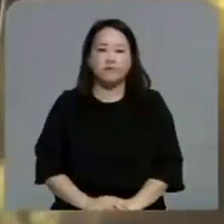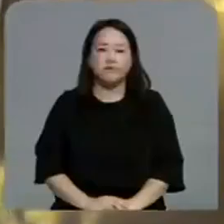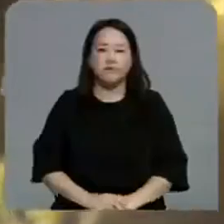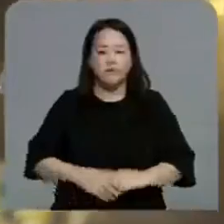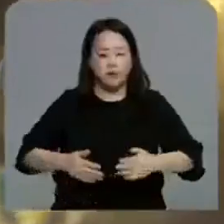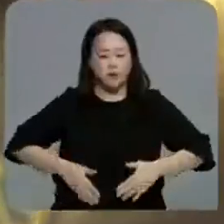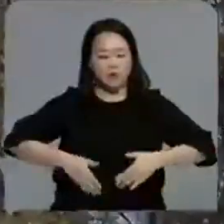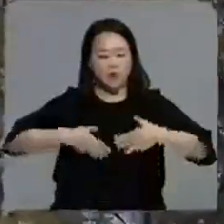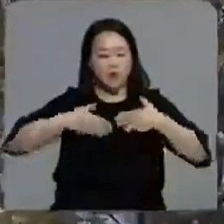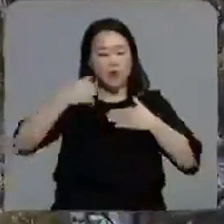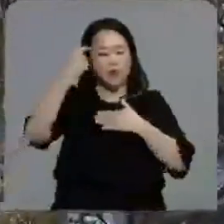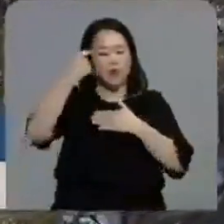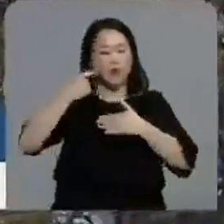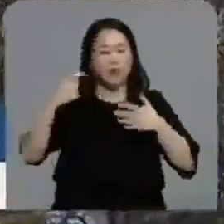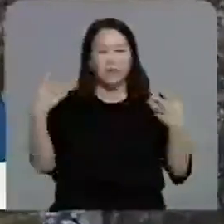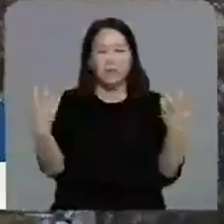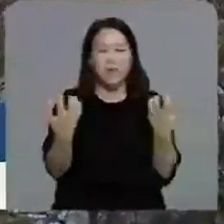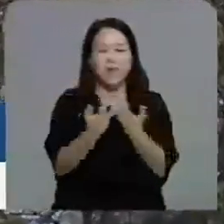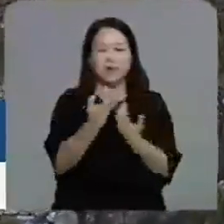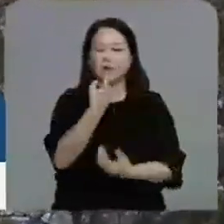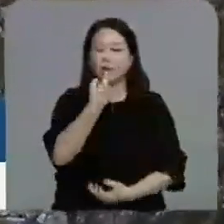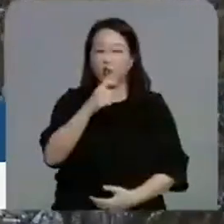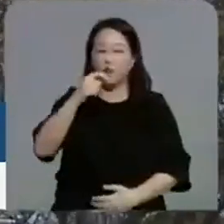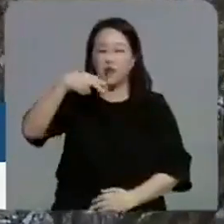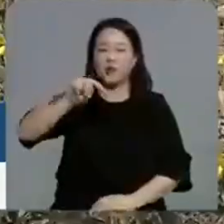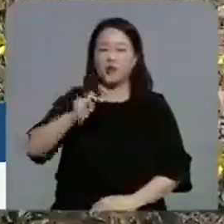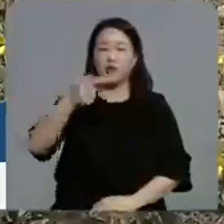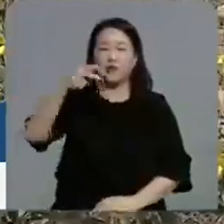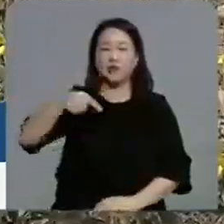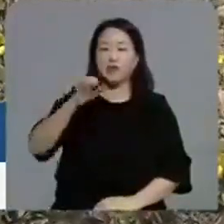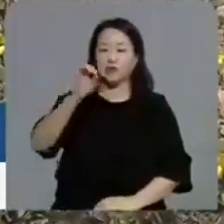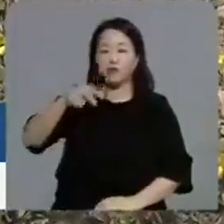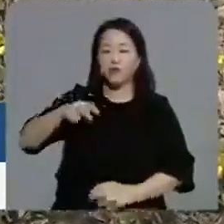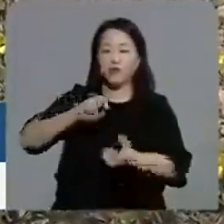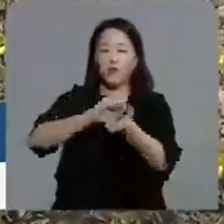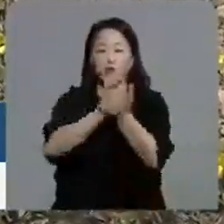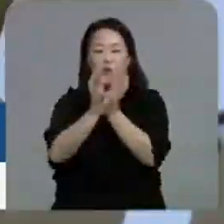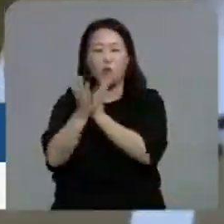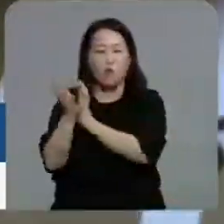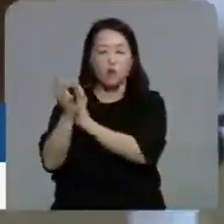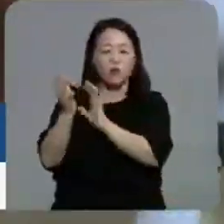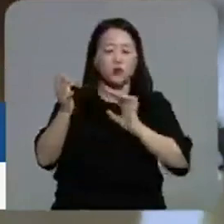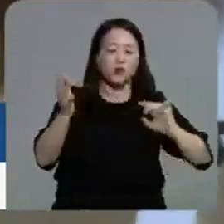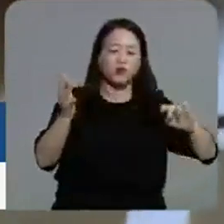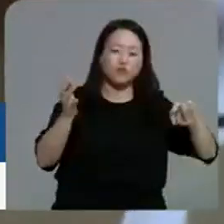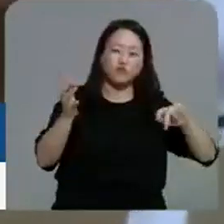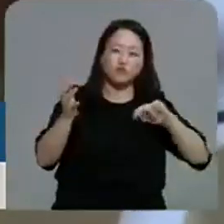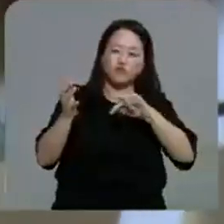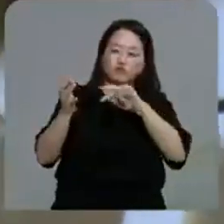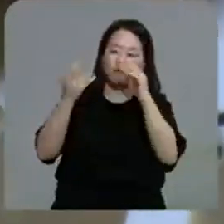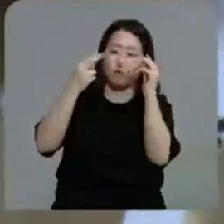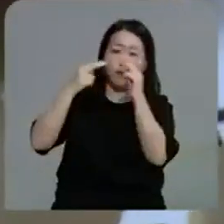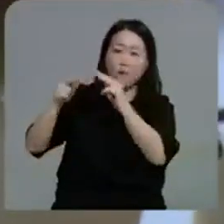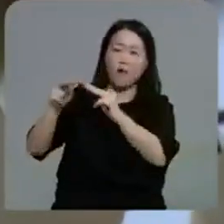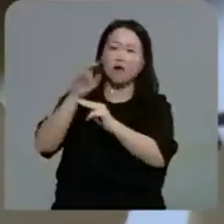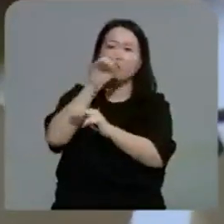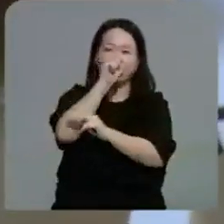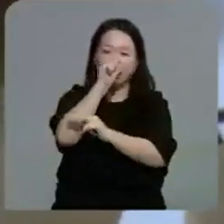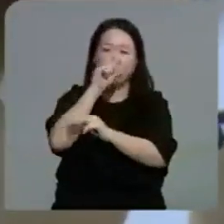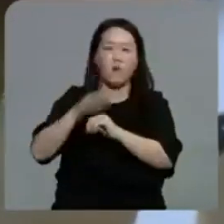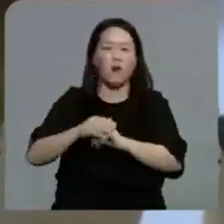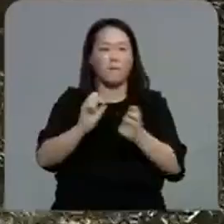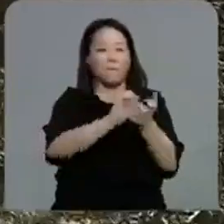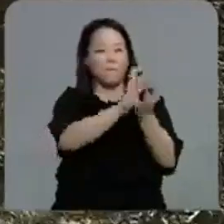봄 기운을 가득 머금은 노란 산수유꽃이 상춘객 발길을 붙잡고 활짝 핀 하얀 목련꽃은